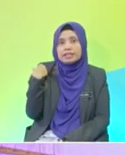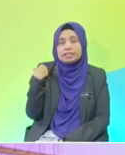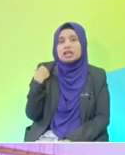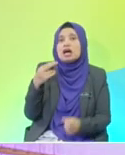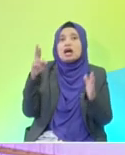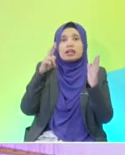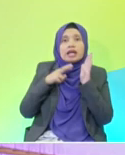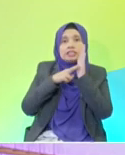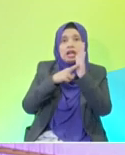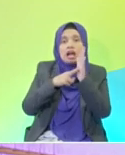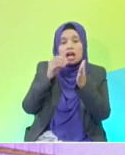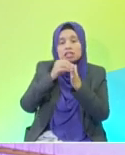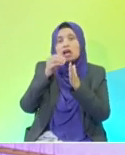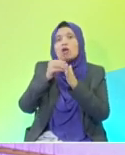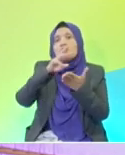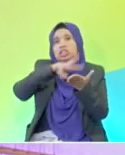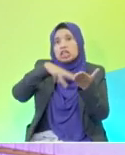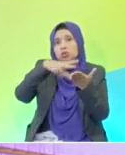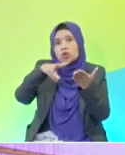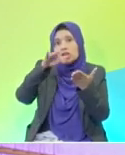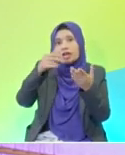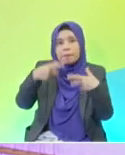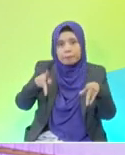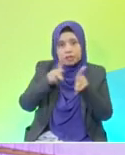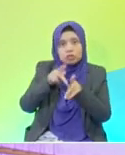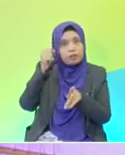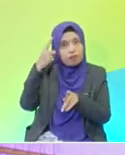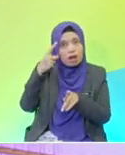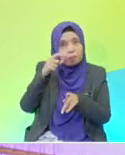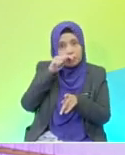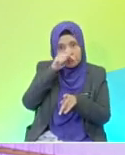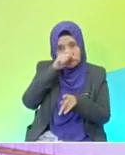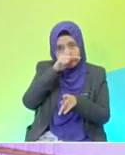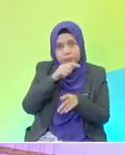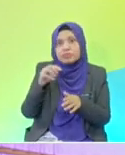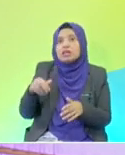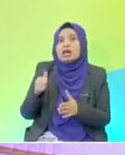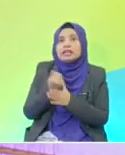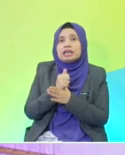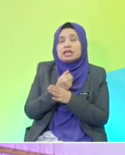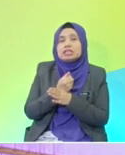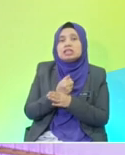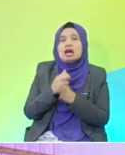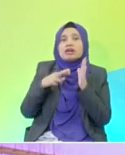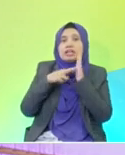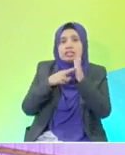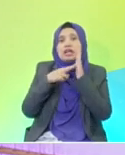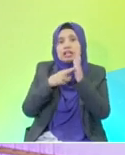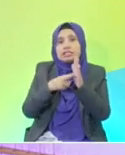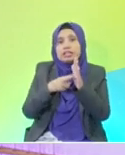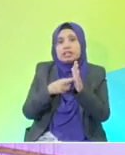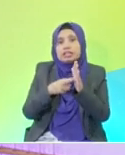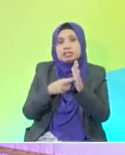ataupun jadwal-jadwal yang perlu dipahami oleh calon biasanya antara raja-raja ataupun